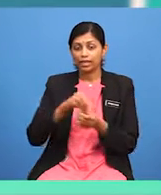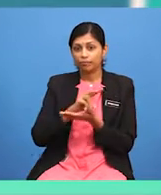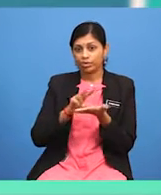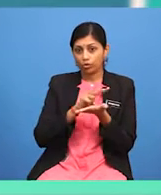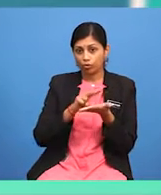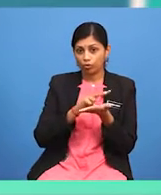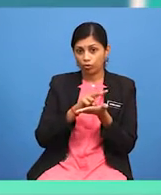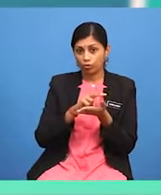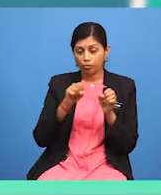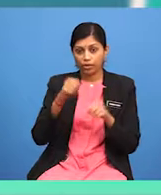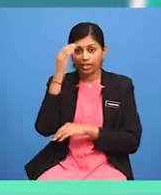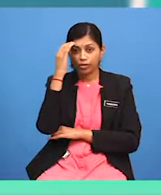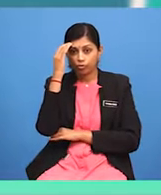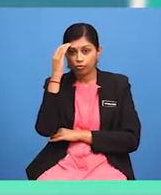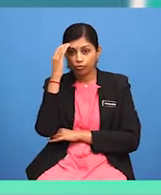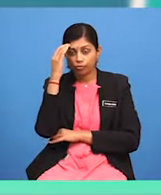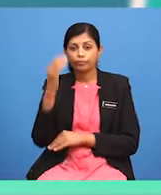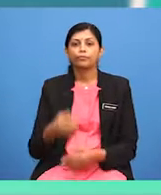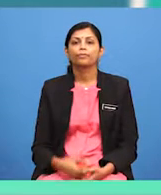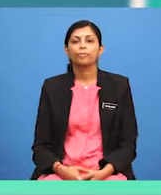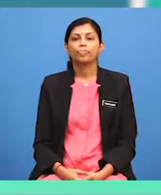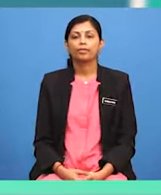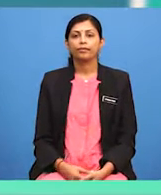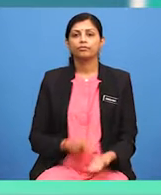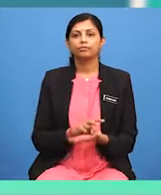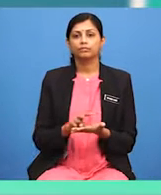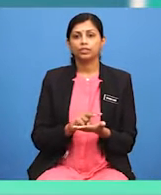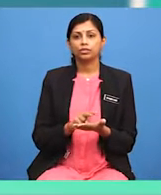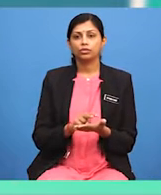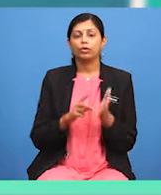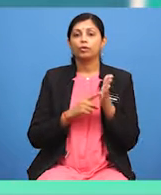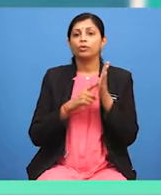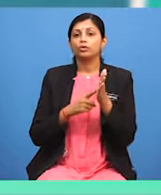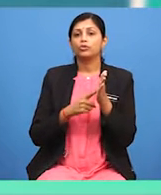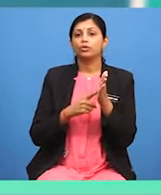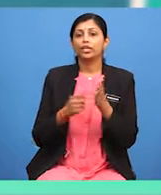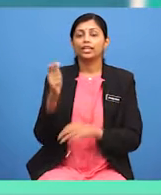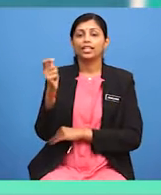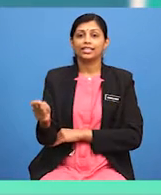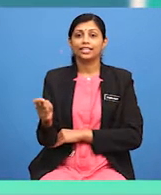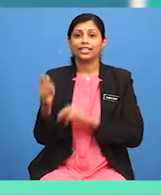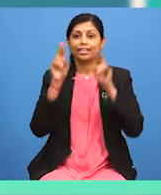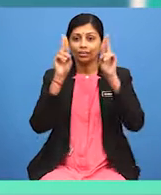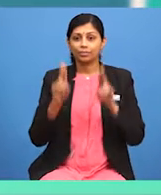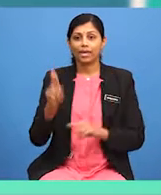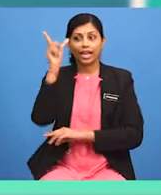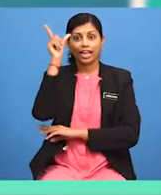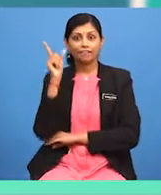dan kuasa. Mari kita mempelajari subtopik seterusnya,